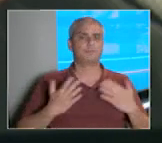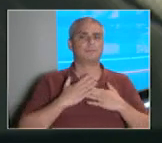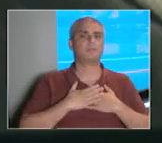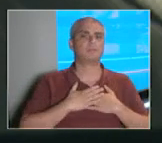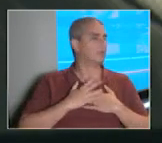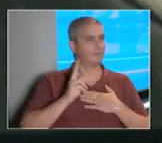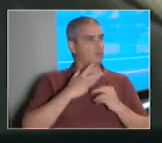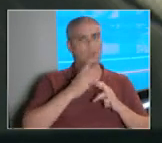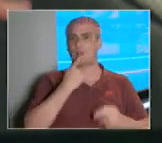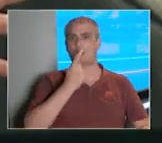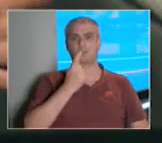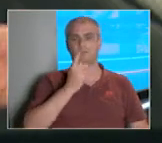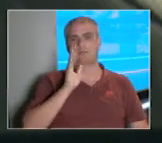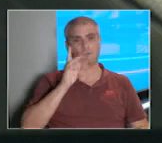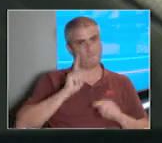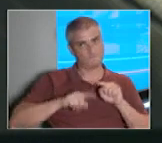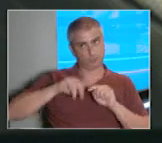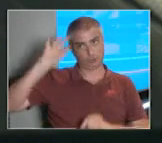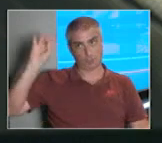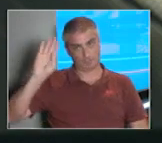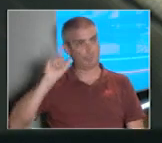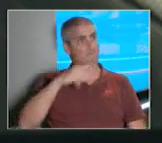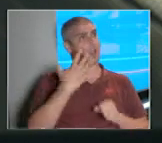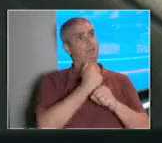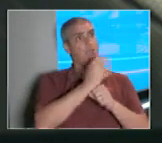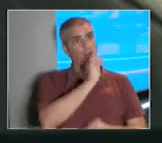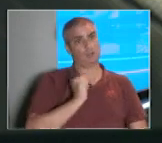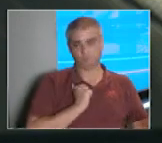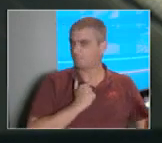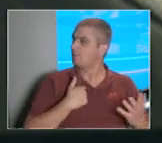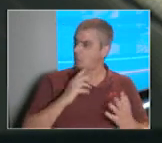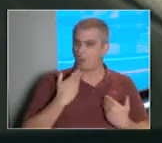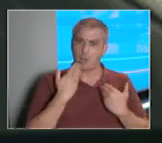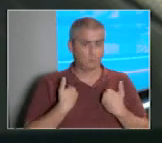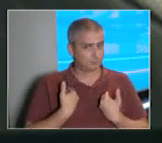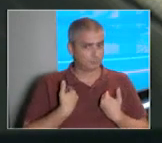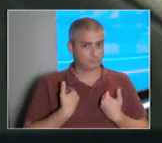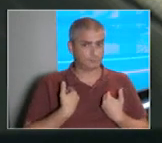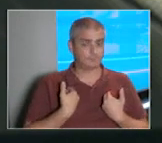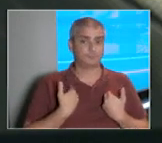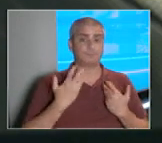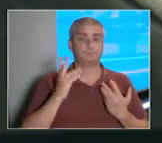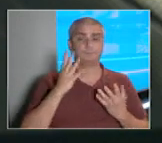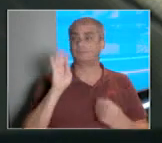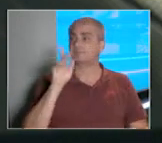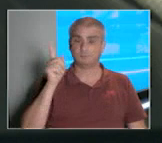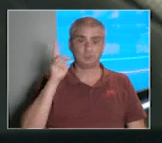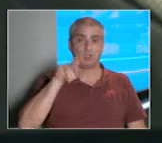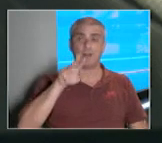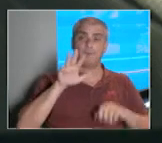גם יכול רק להגיד שהפש לוטם שלו, אני לא אומר את זה, אני גם יכול לעמוד כאן ולהגיד שנתניהו של